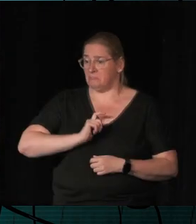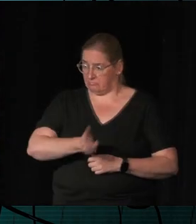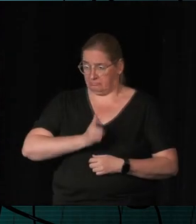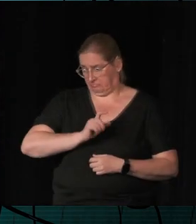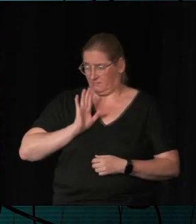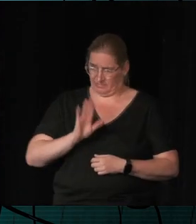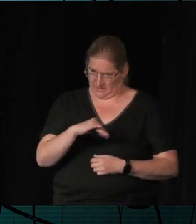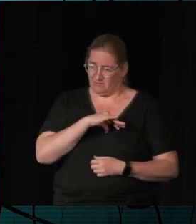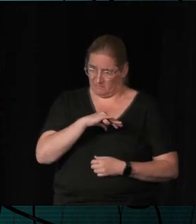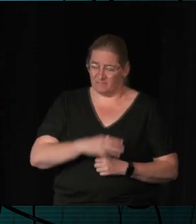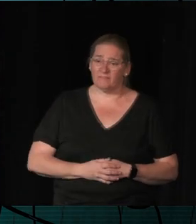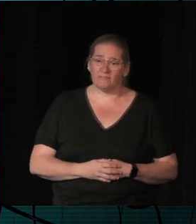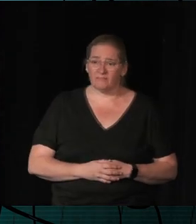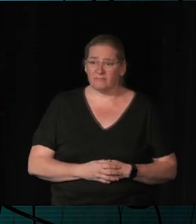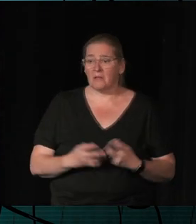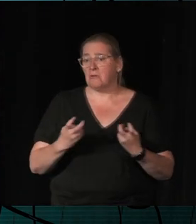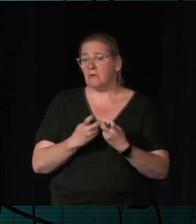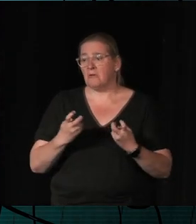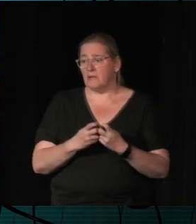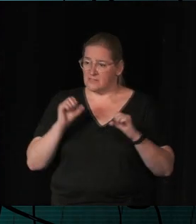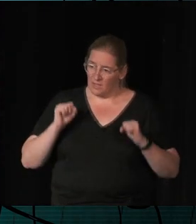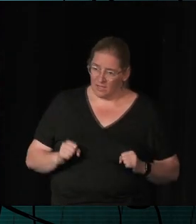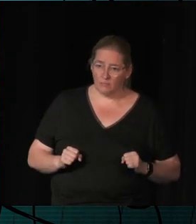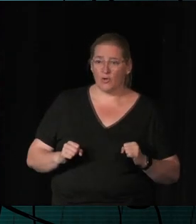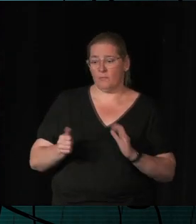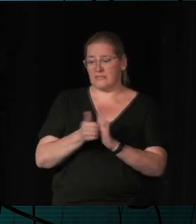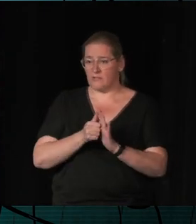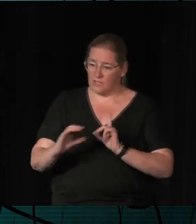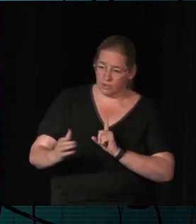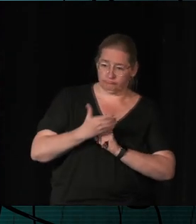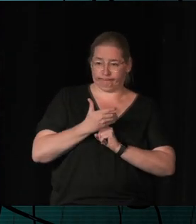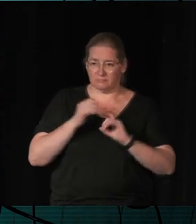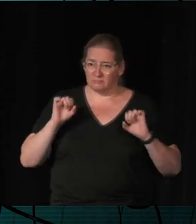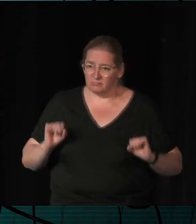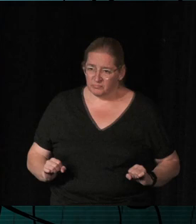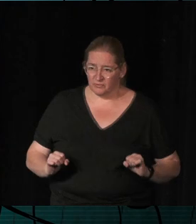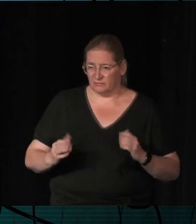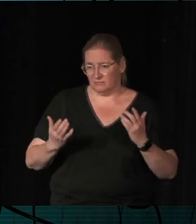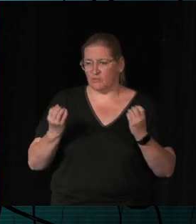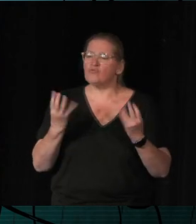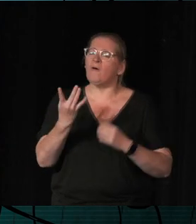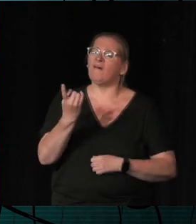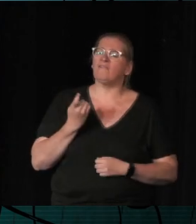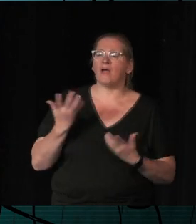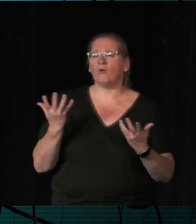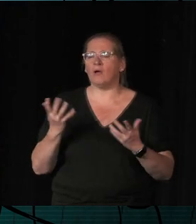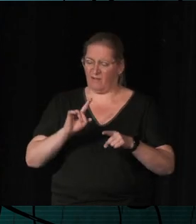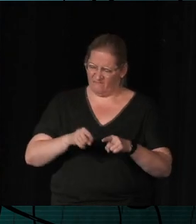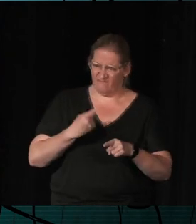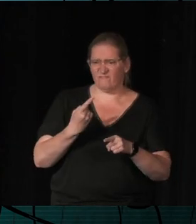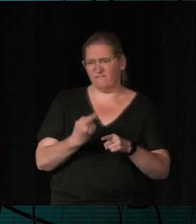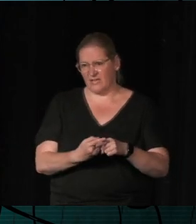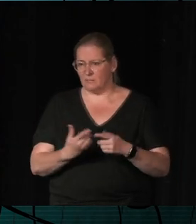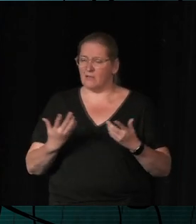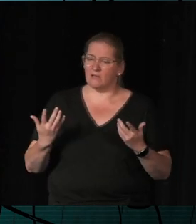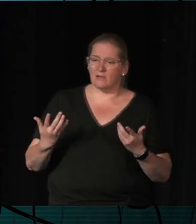une... Donc, c'est des slashers interactifs où on peut incarner des personnages qui sont souvent des archétypes des films d'horreur. Donc, il va y avoir la personne, le